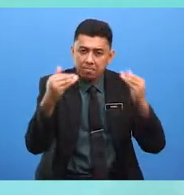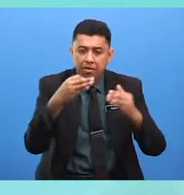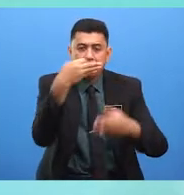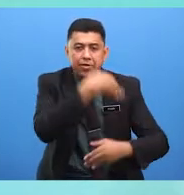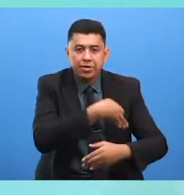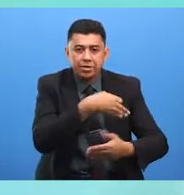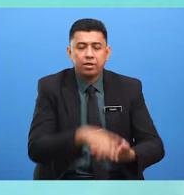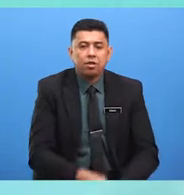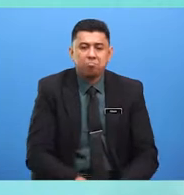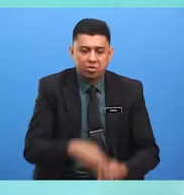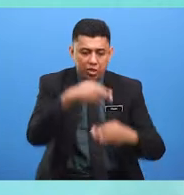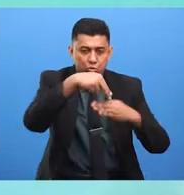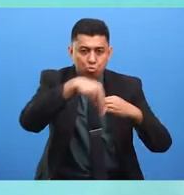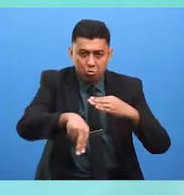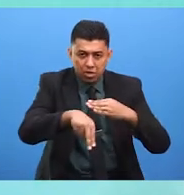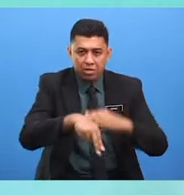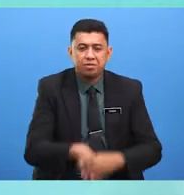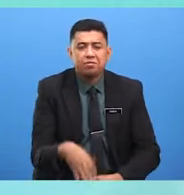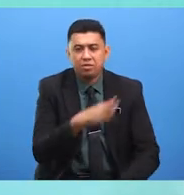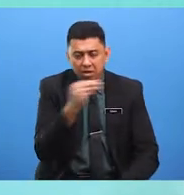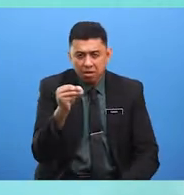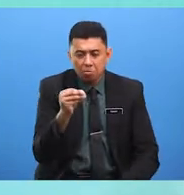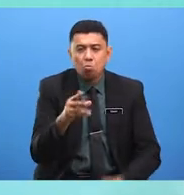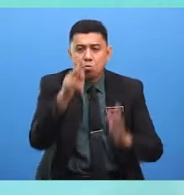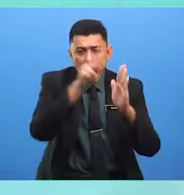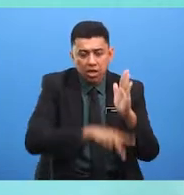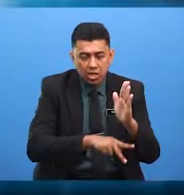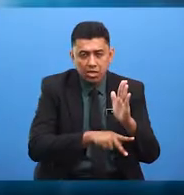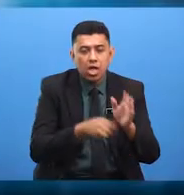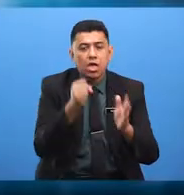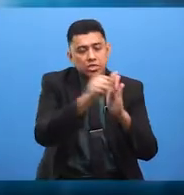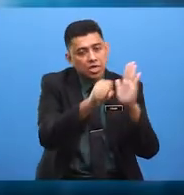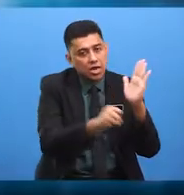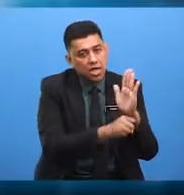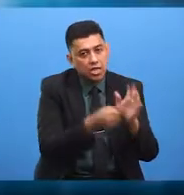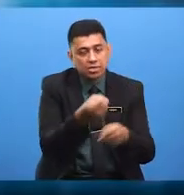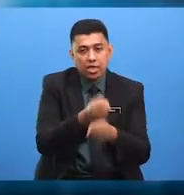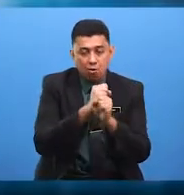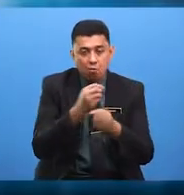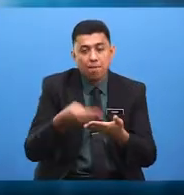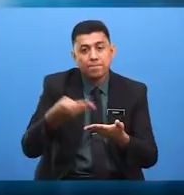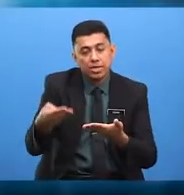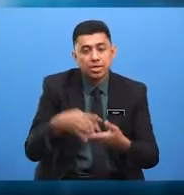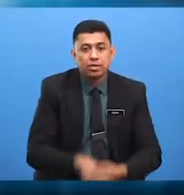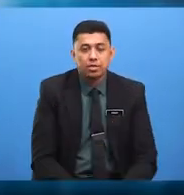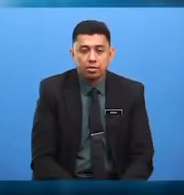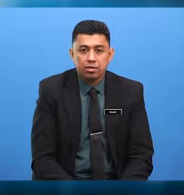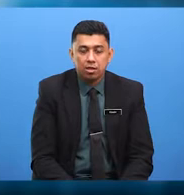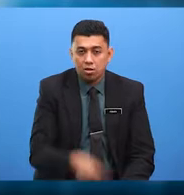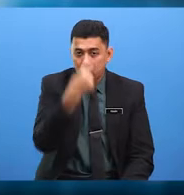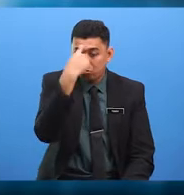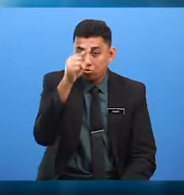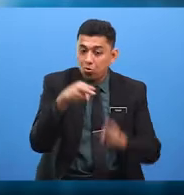jaminan kerajaan dan longgarkan syarat sewa benih untuk menguji ke paman murid-murid untuk sesi